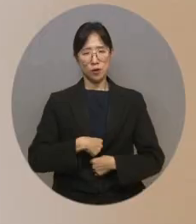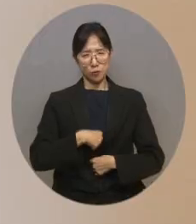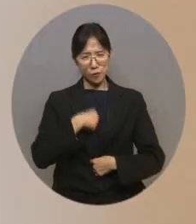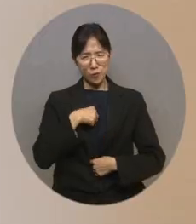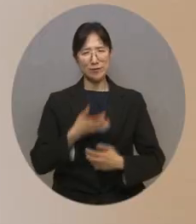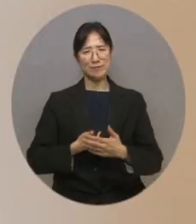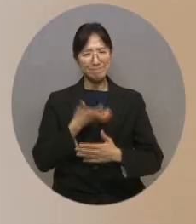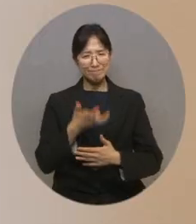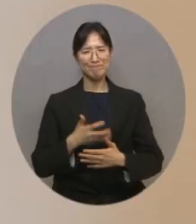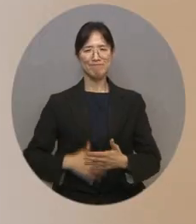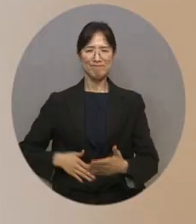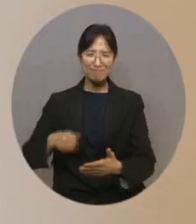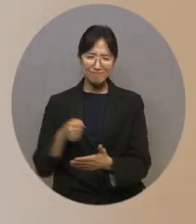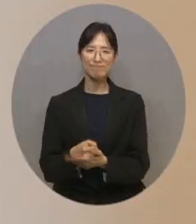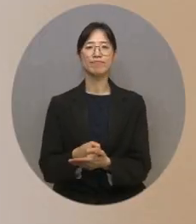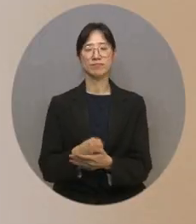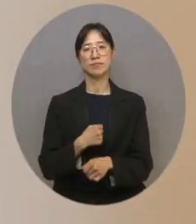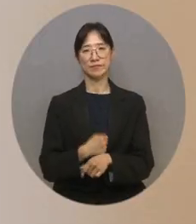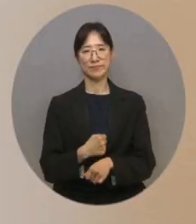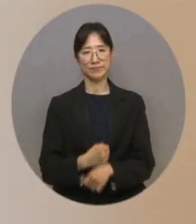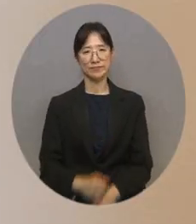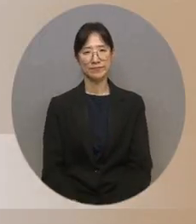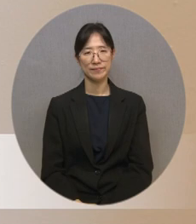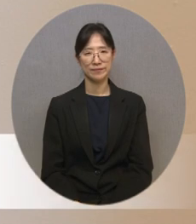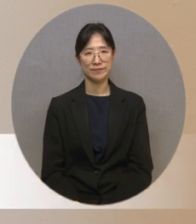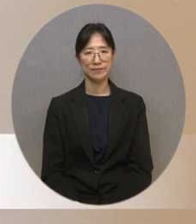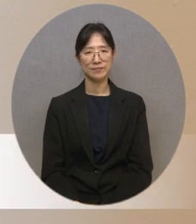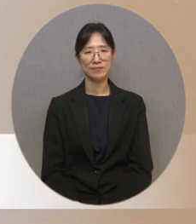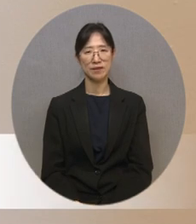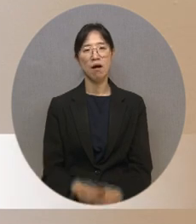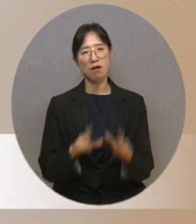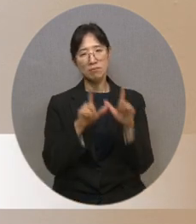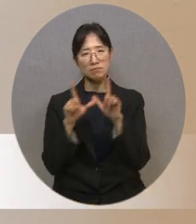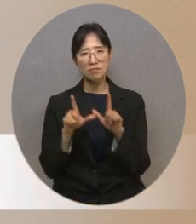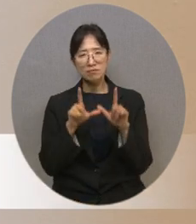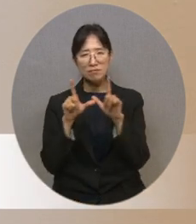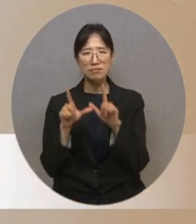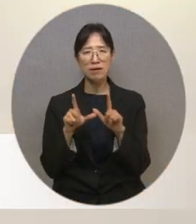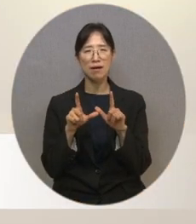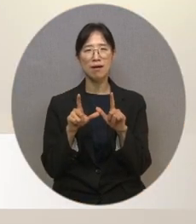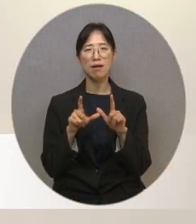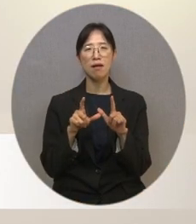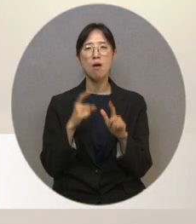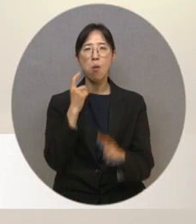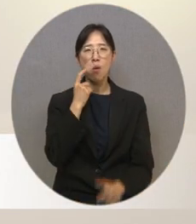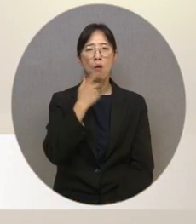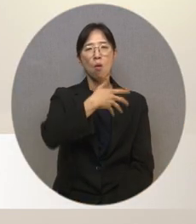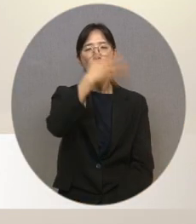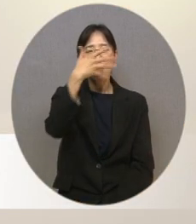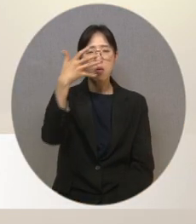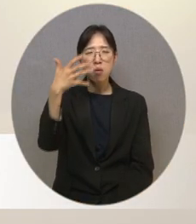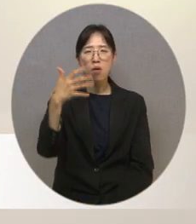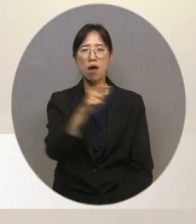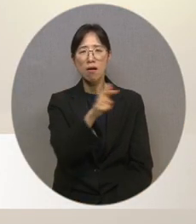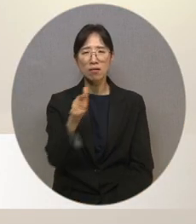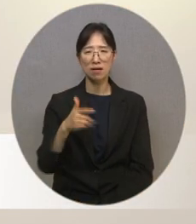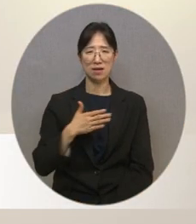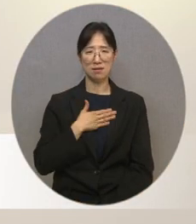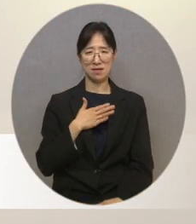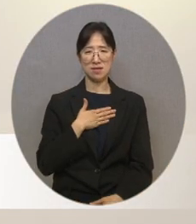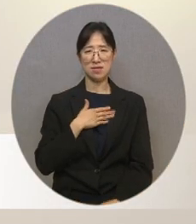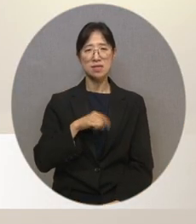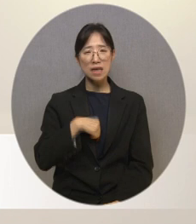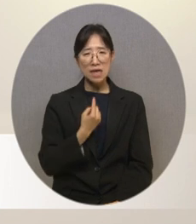솔직해지는 담대한 결정을 내립니다. 살면서 환영이랑 허상이라는 것들이 자기